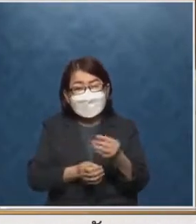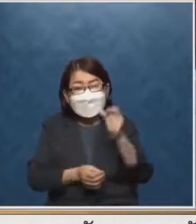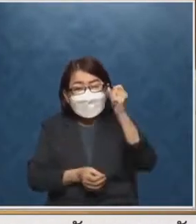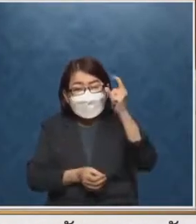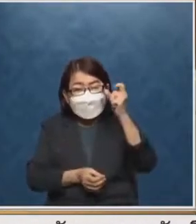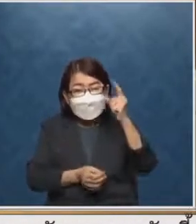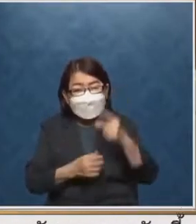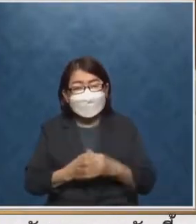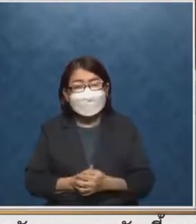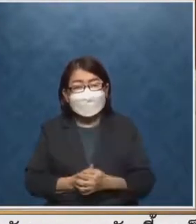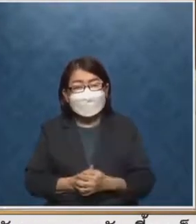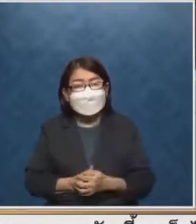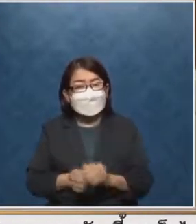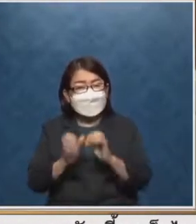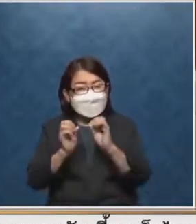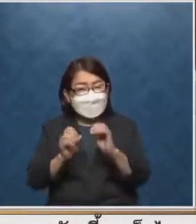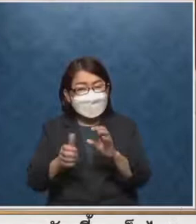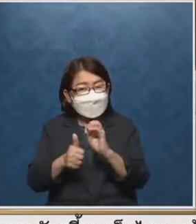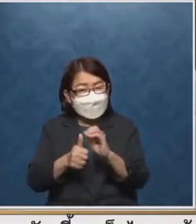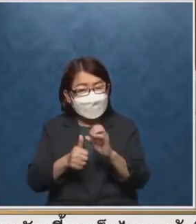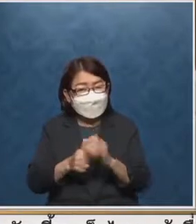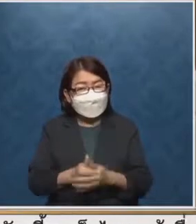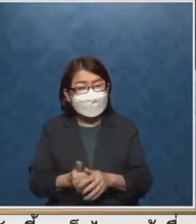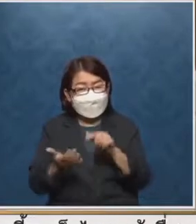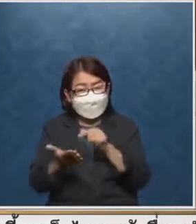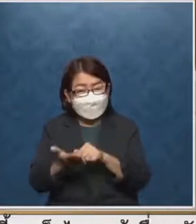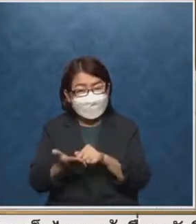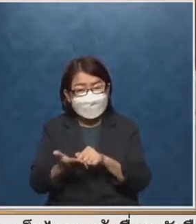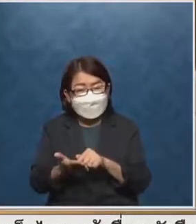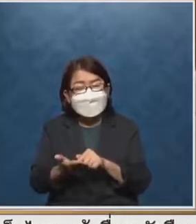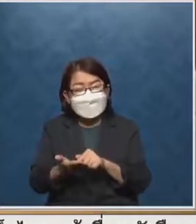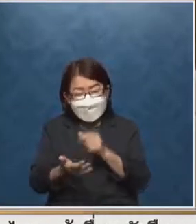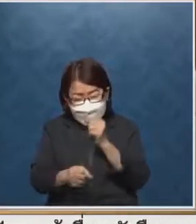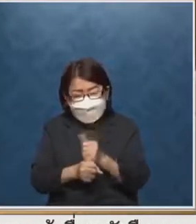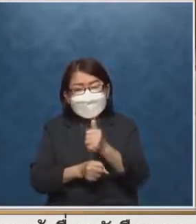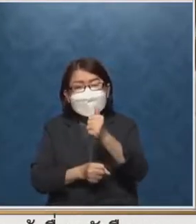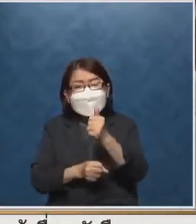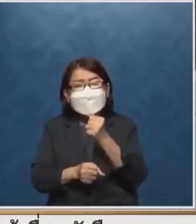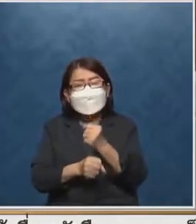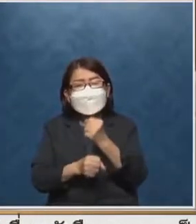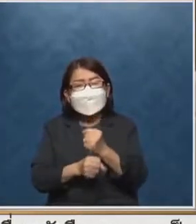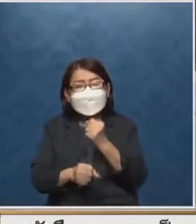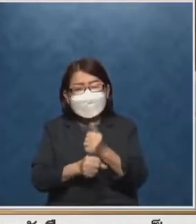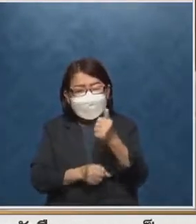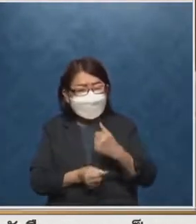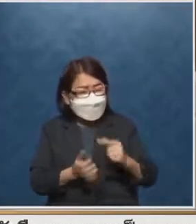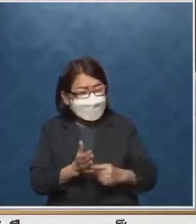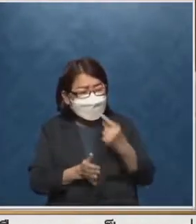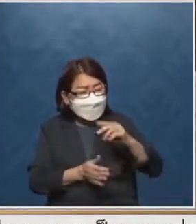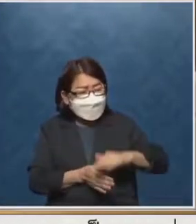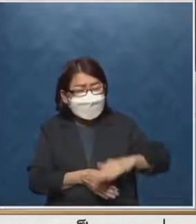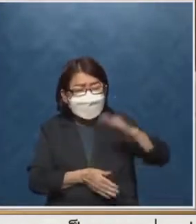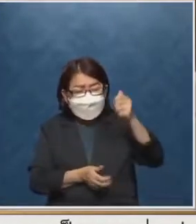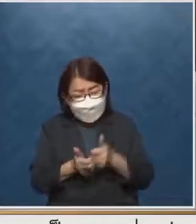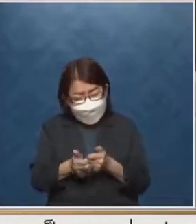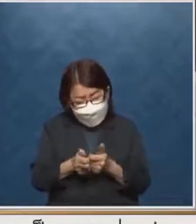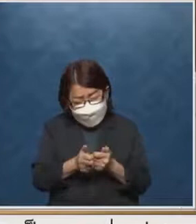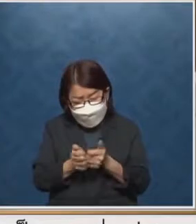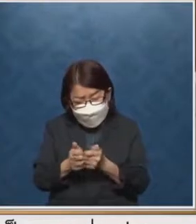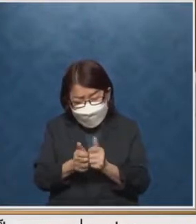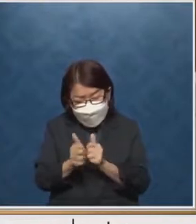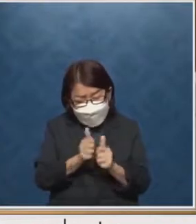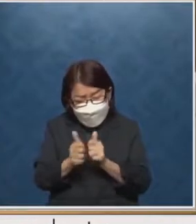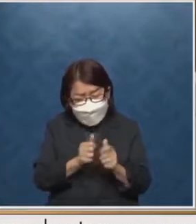ทำความเข้าใจหรือส่องสอนเขาแนะนำเขาไปปฏิบัติได้เพราะเยาวชนเราตั้งแต่เด็กๆเนี่ยเขาชอบเล่นเกมเล่นอะไรอยู่แล้วนะครับเอา